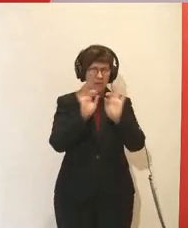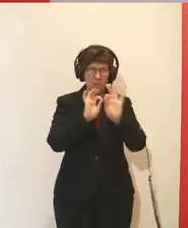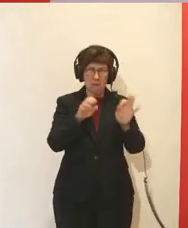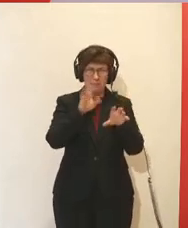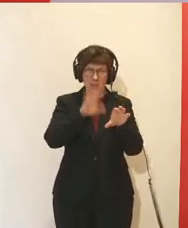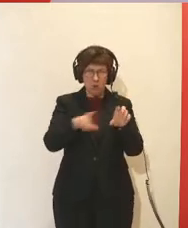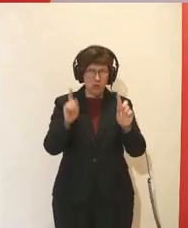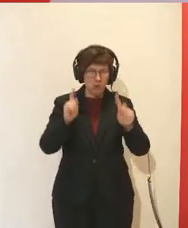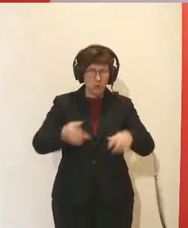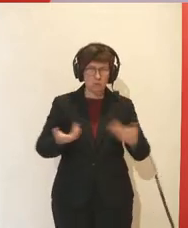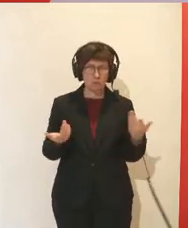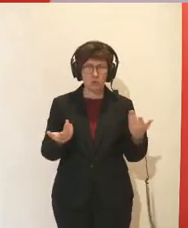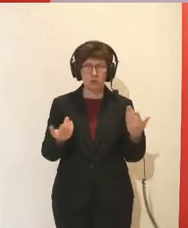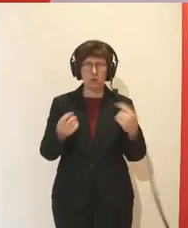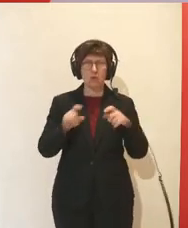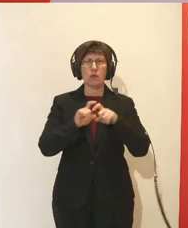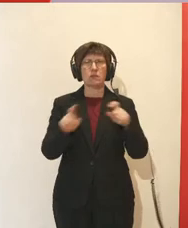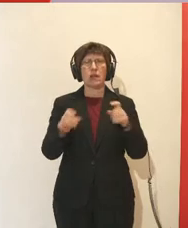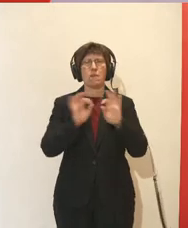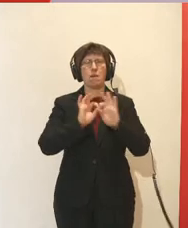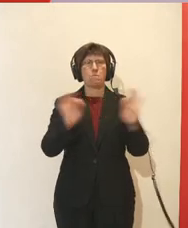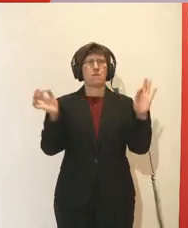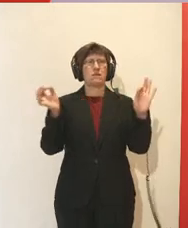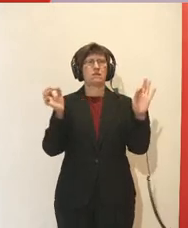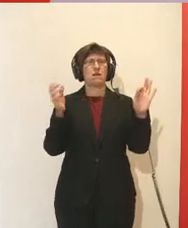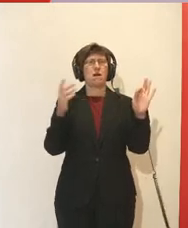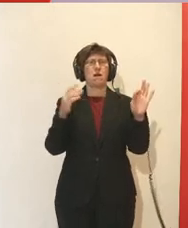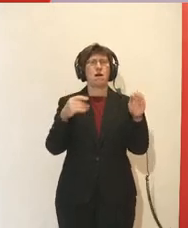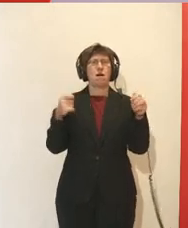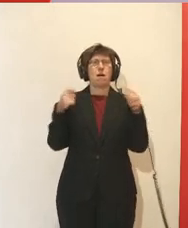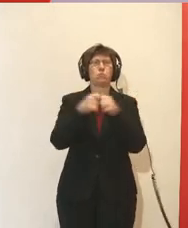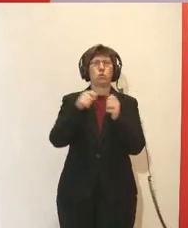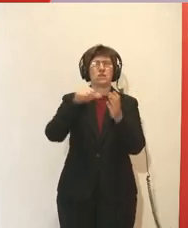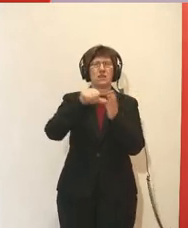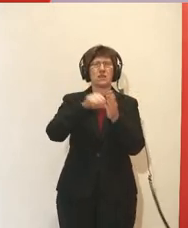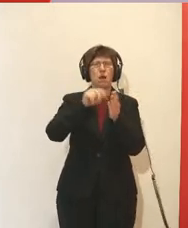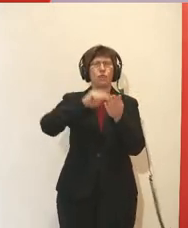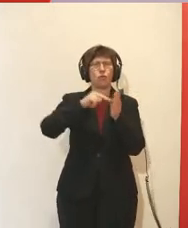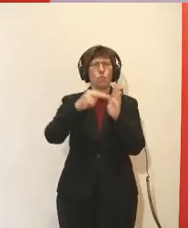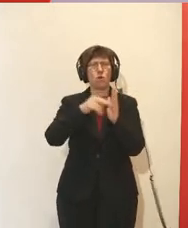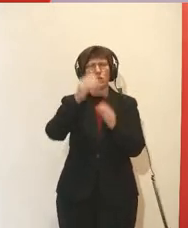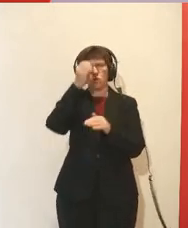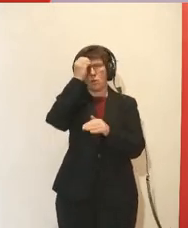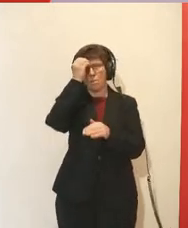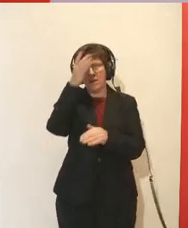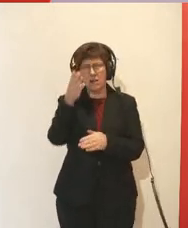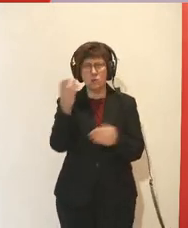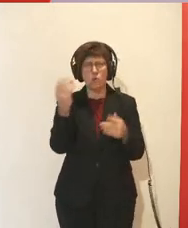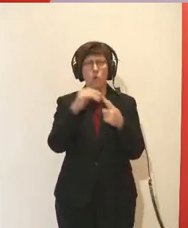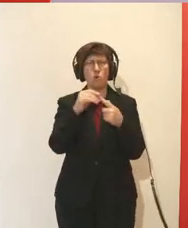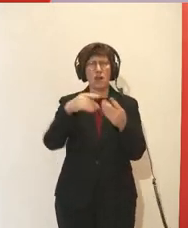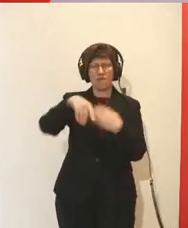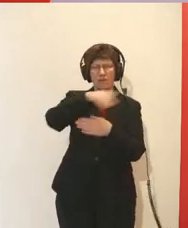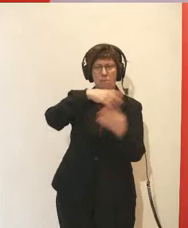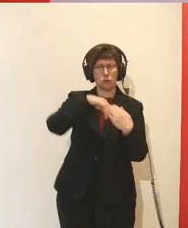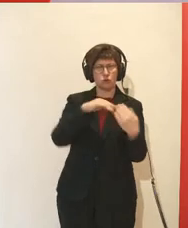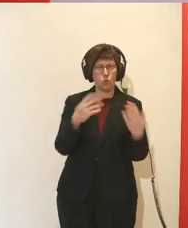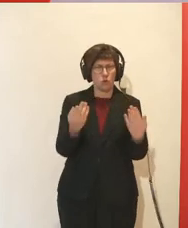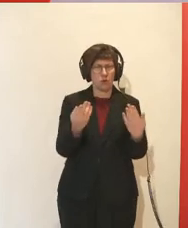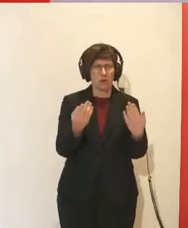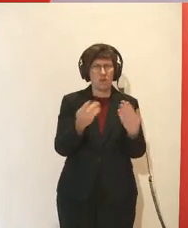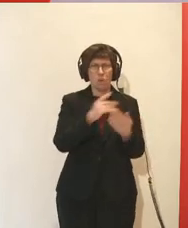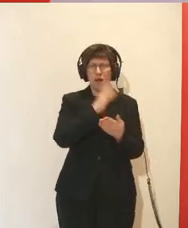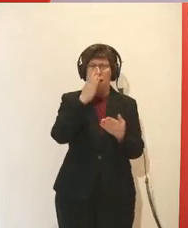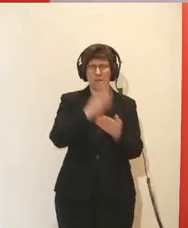ausgestattet werden müssen reden wir davon dass die bundeszentrale für politische bildung also oder reden wir von dem mix also also weil am ende